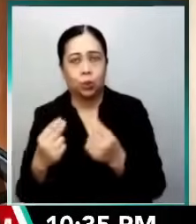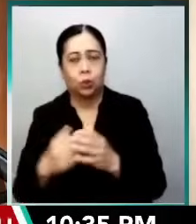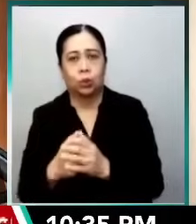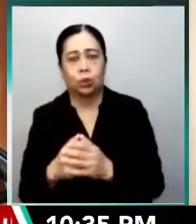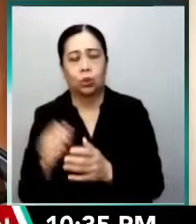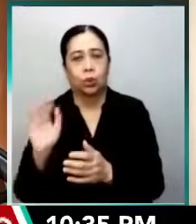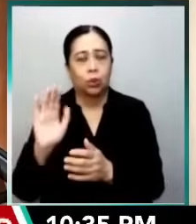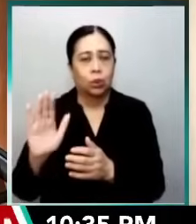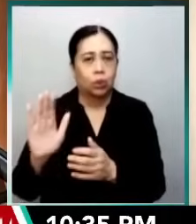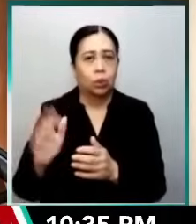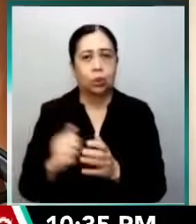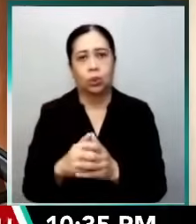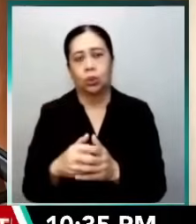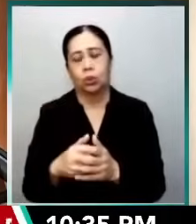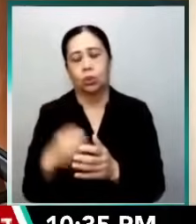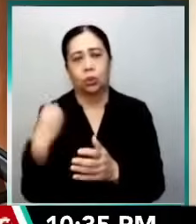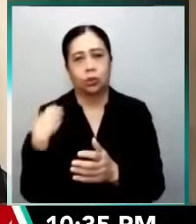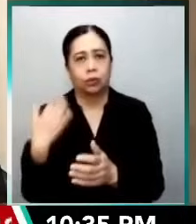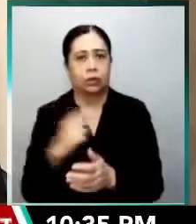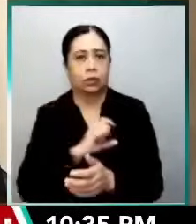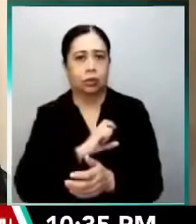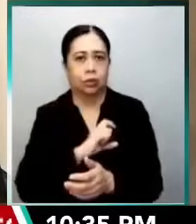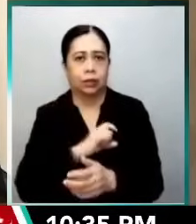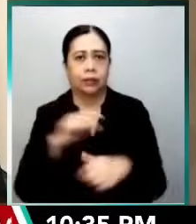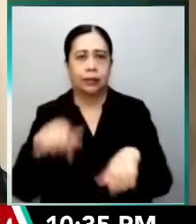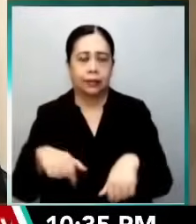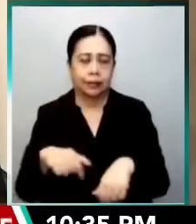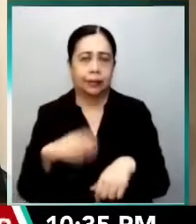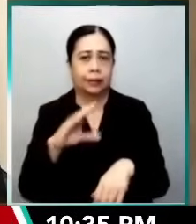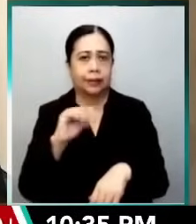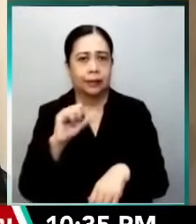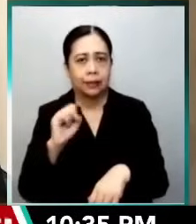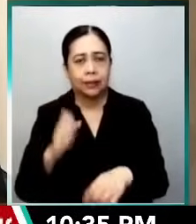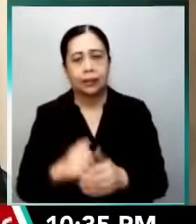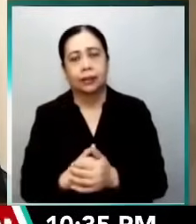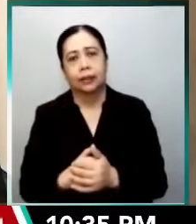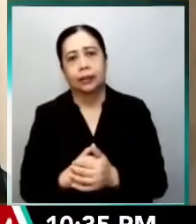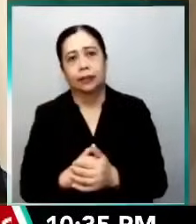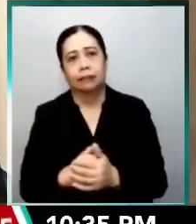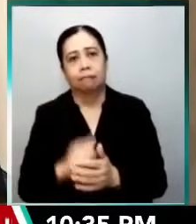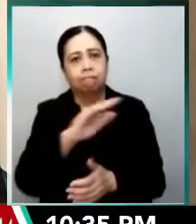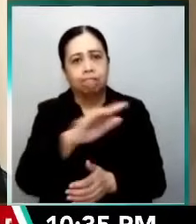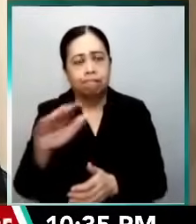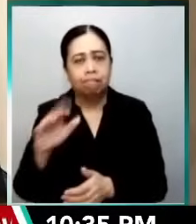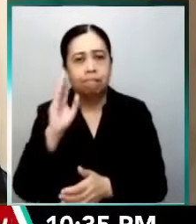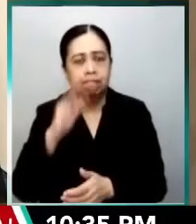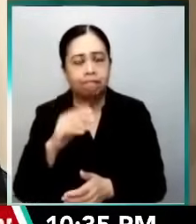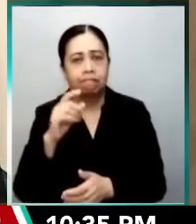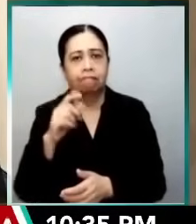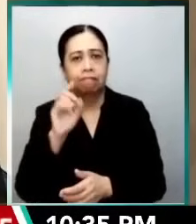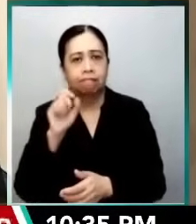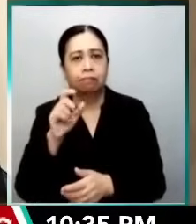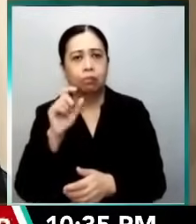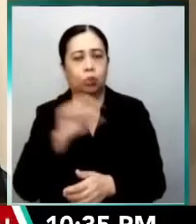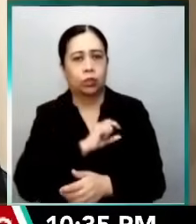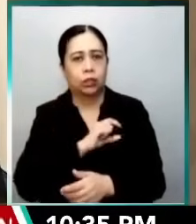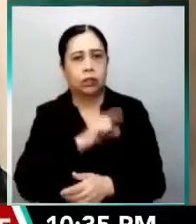mga officers sa kasong ito. Mga kapatid na pulis, hindi kayo ang batas.